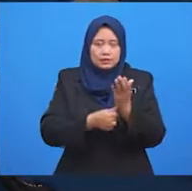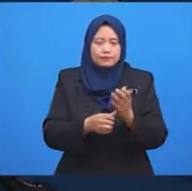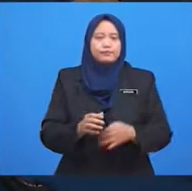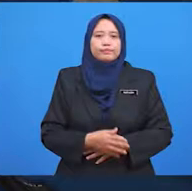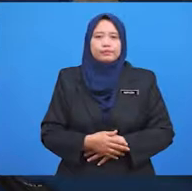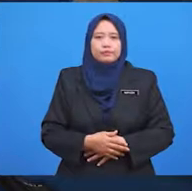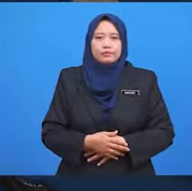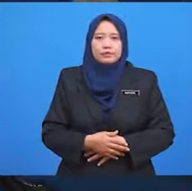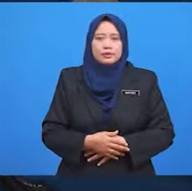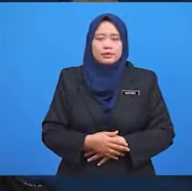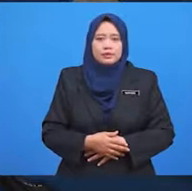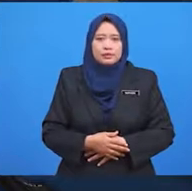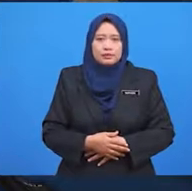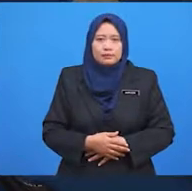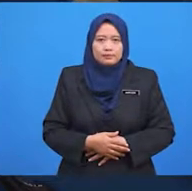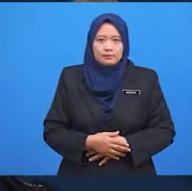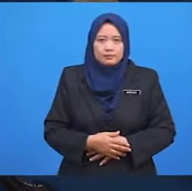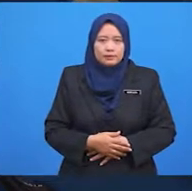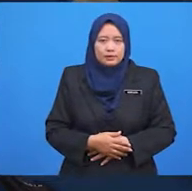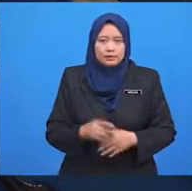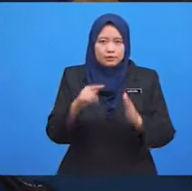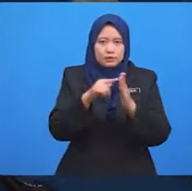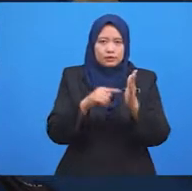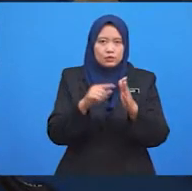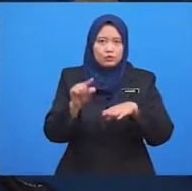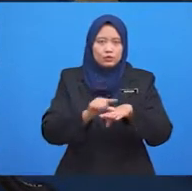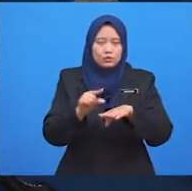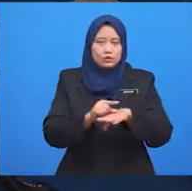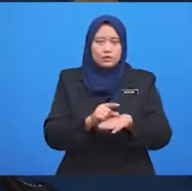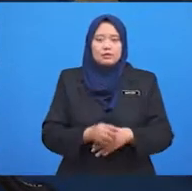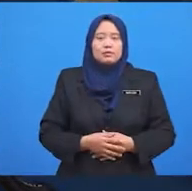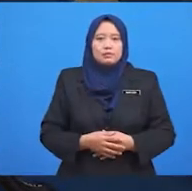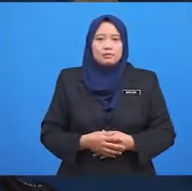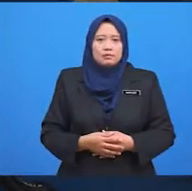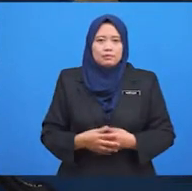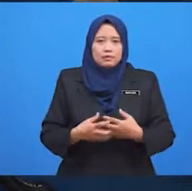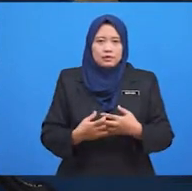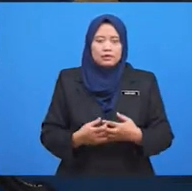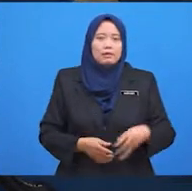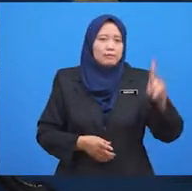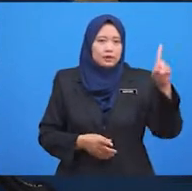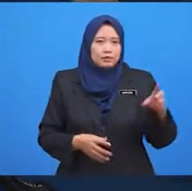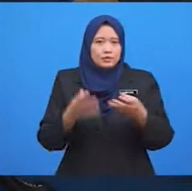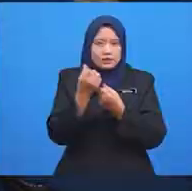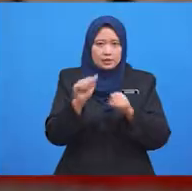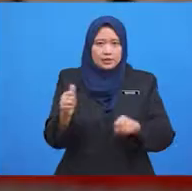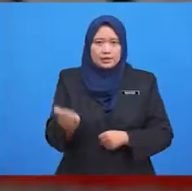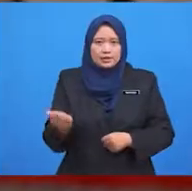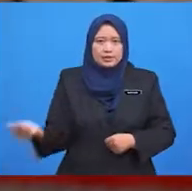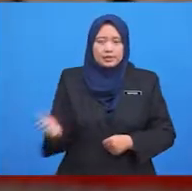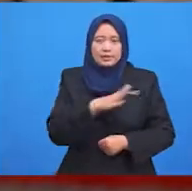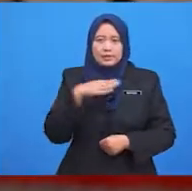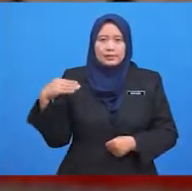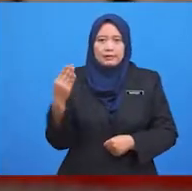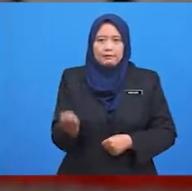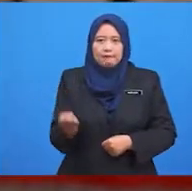prosedur penggunaan mesin mikrokaren. Prosedur yang pertama adalah sediakan alatan dan bahan.